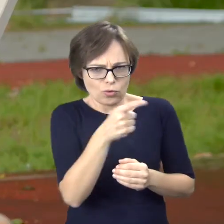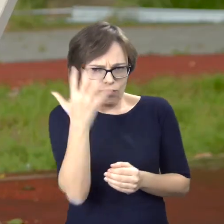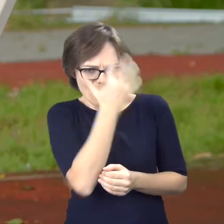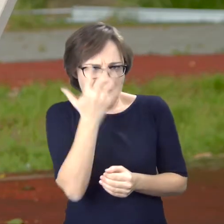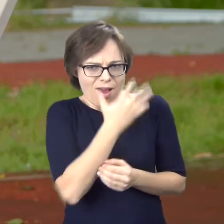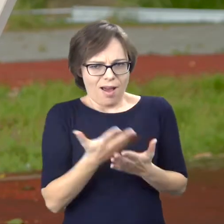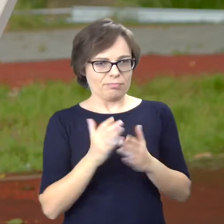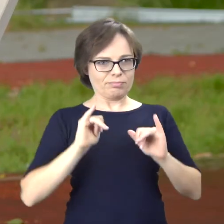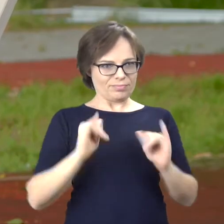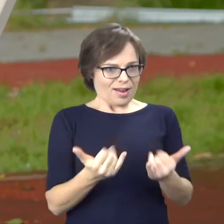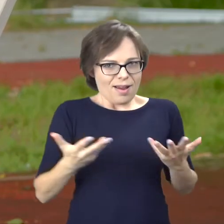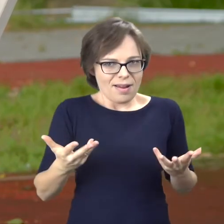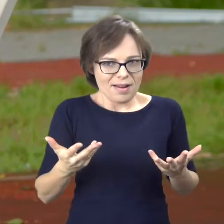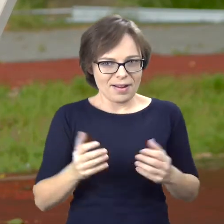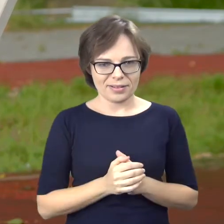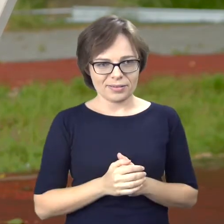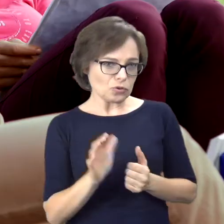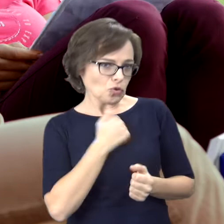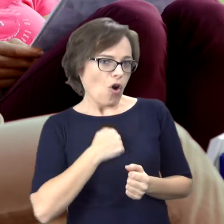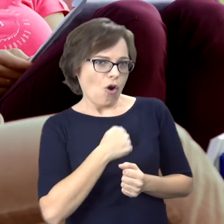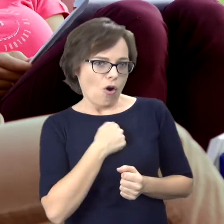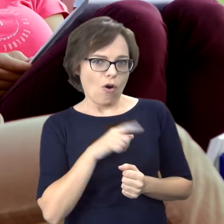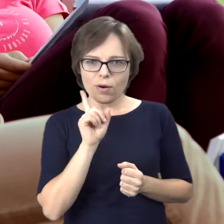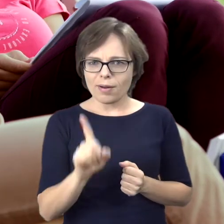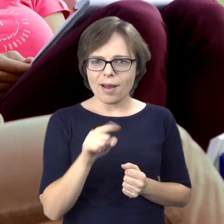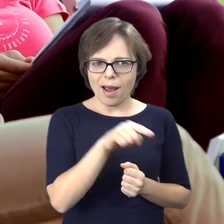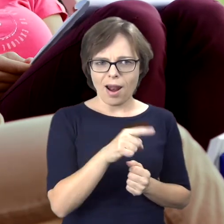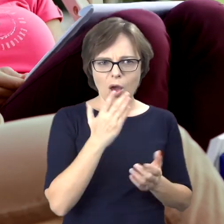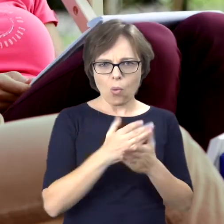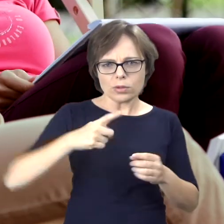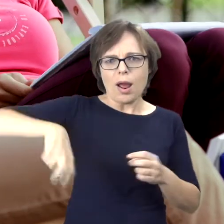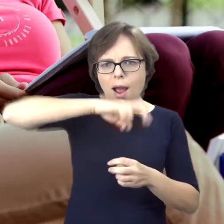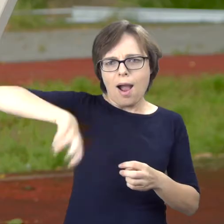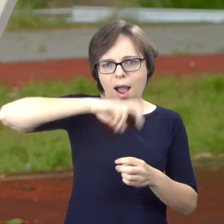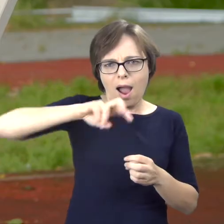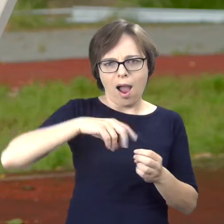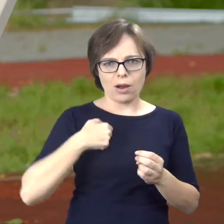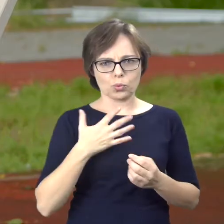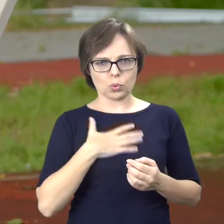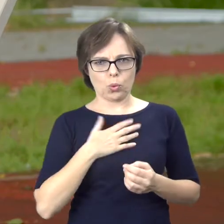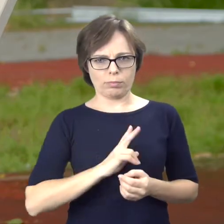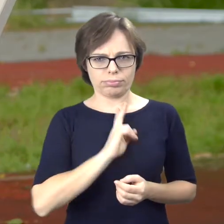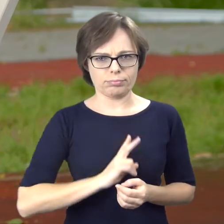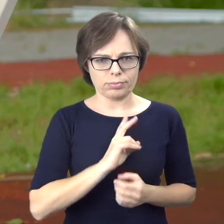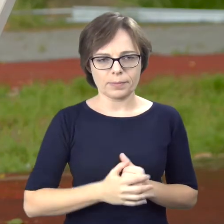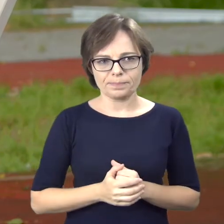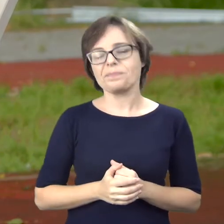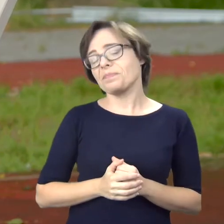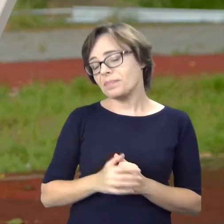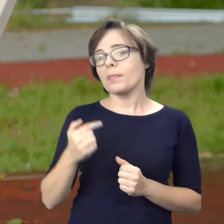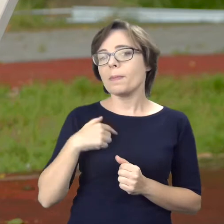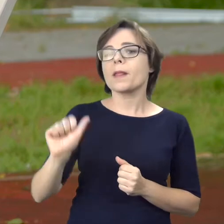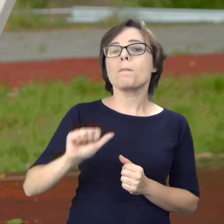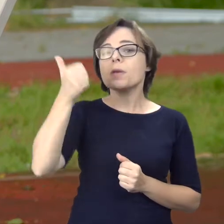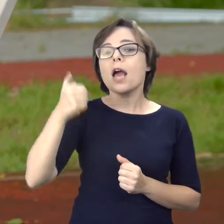jakimś wariatem totalnie. Sorry, ale to po jakimś czasie chyba robi się niedobrze. Wiesz co, ja pierwszy raz się przymierzyłem właśnie w trakcie